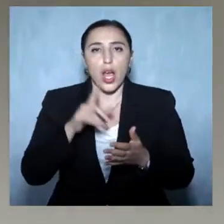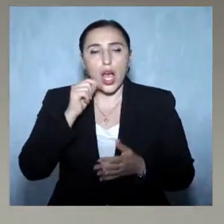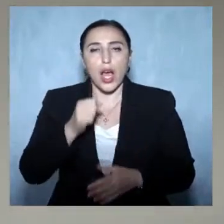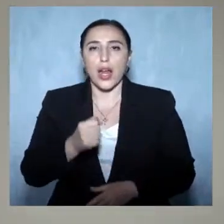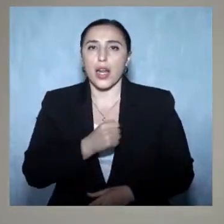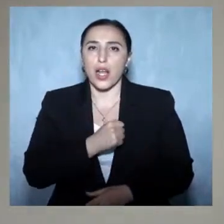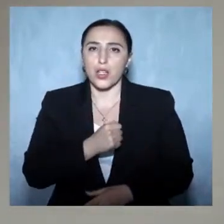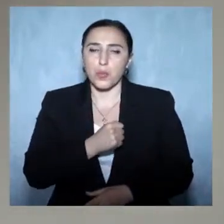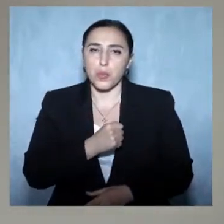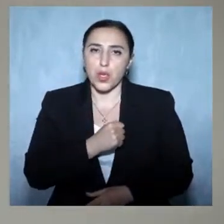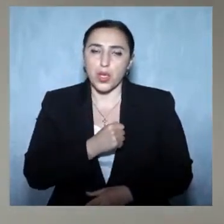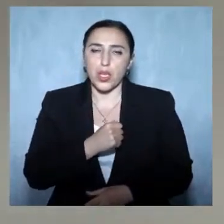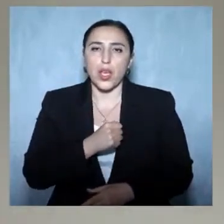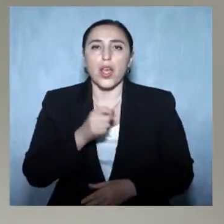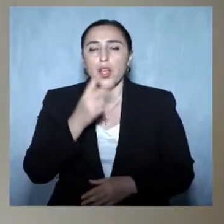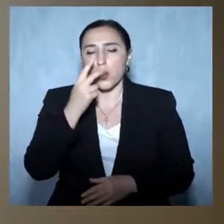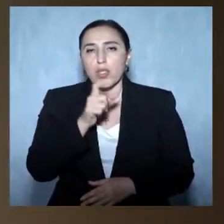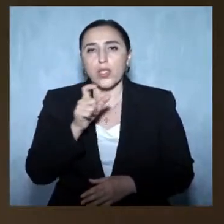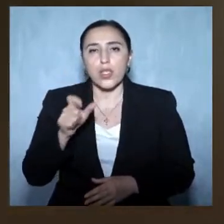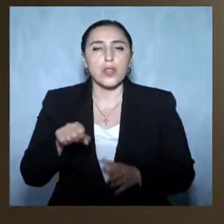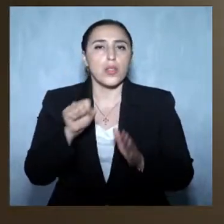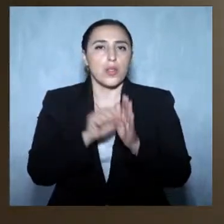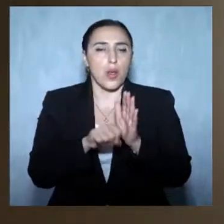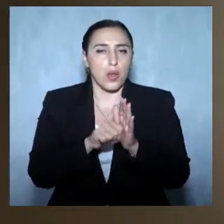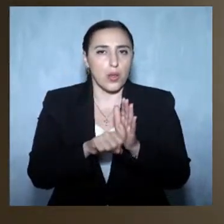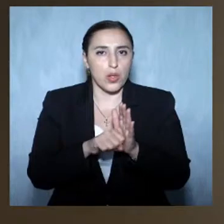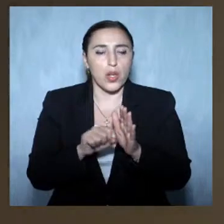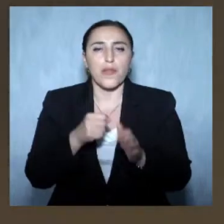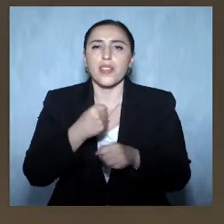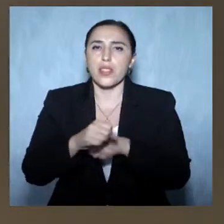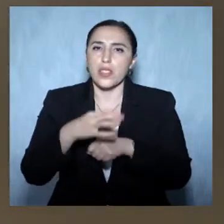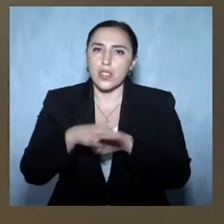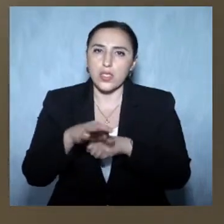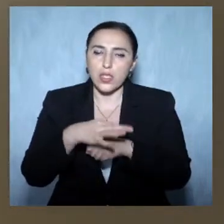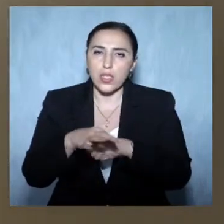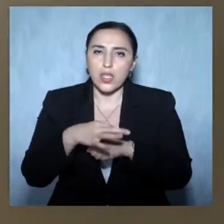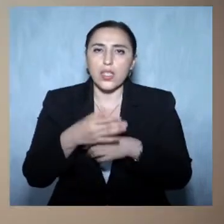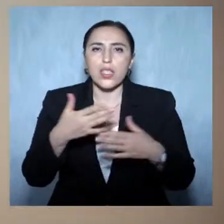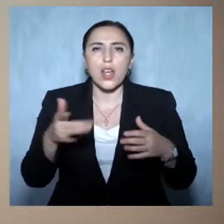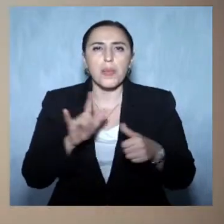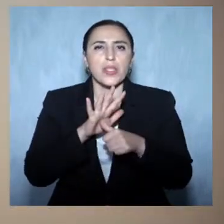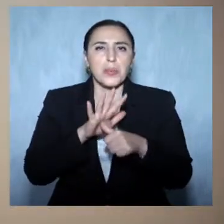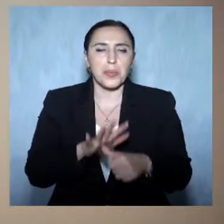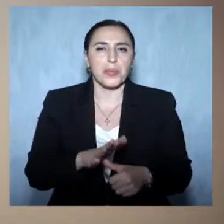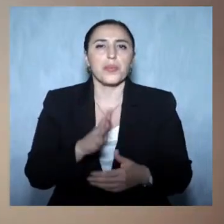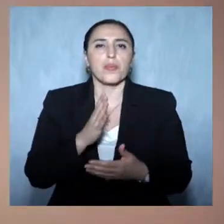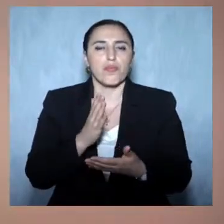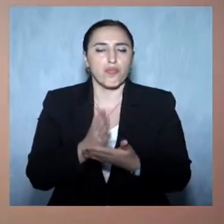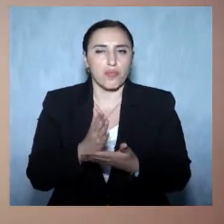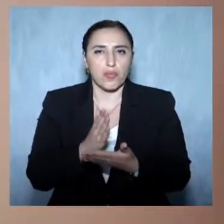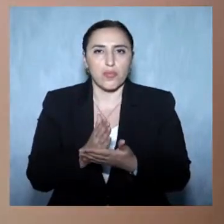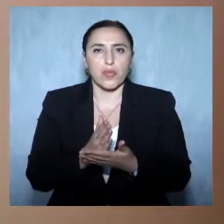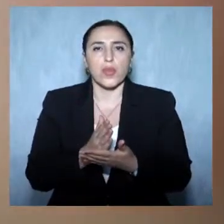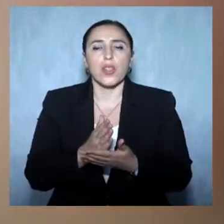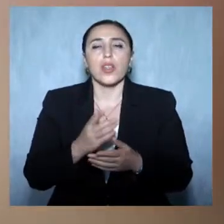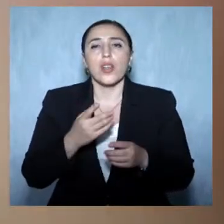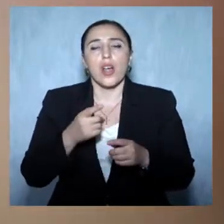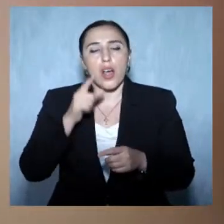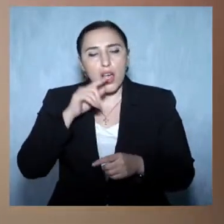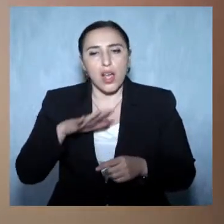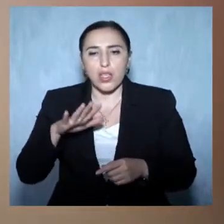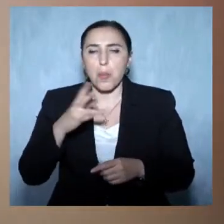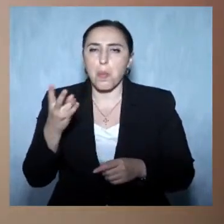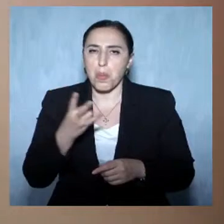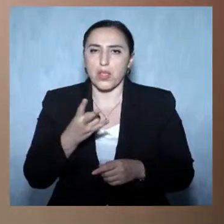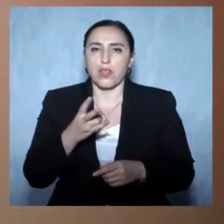հայրազմագերիների և կաղաքացիական անձանց պանությունները, խոշտանգումները և միուսնվաստացումները։ Պահը հասունացել էր, Հայաստանը պետք